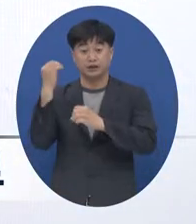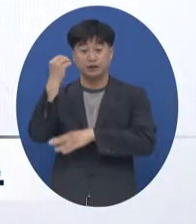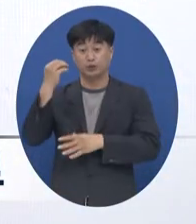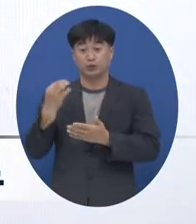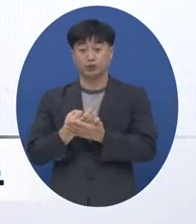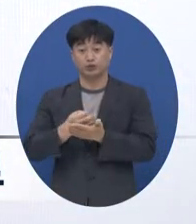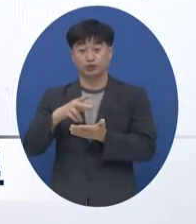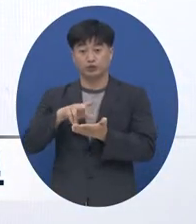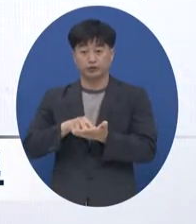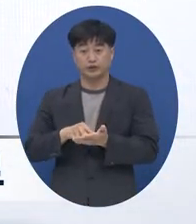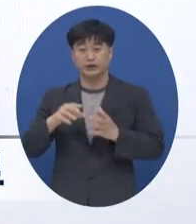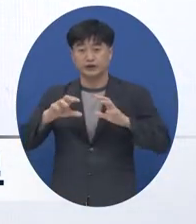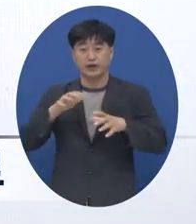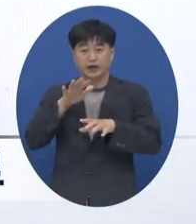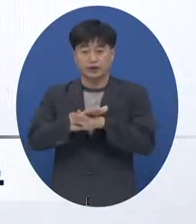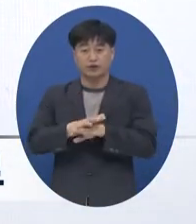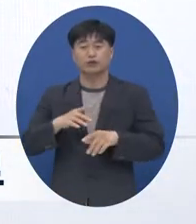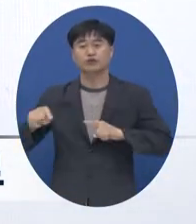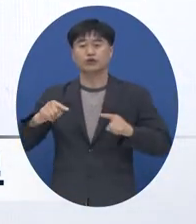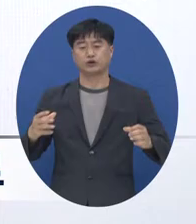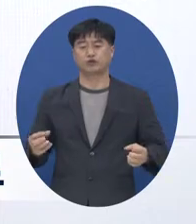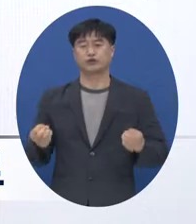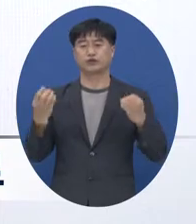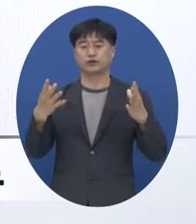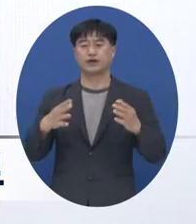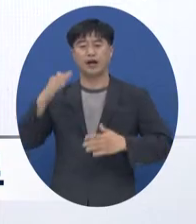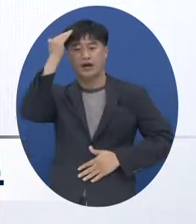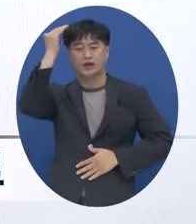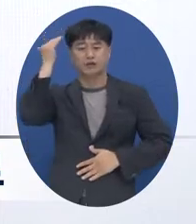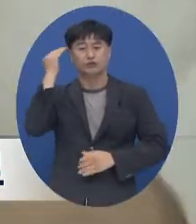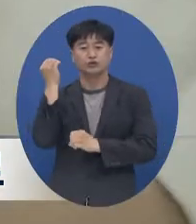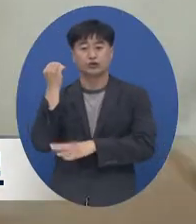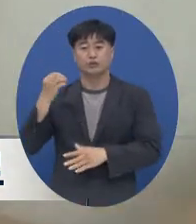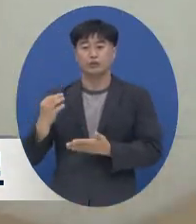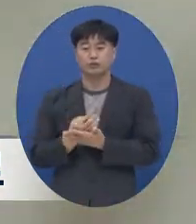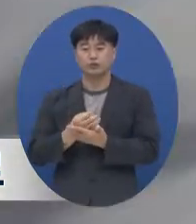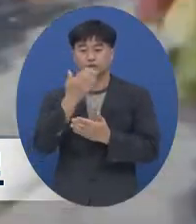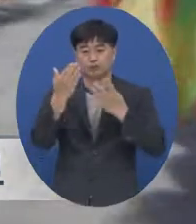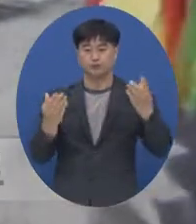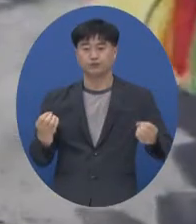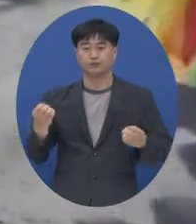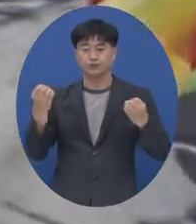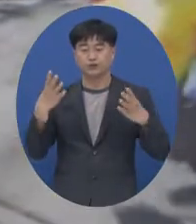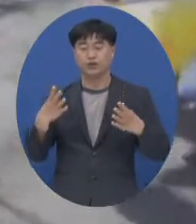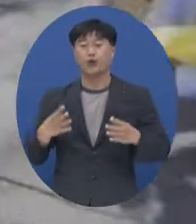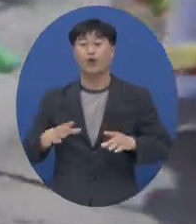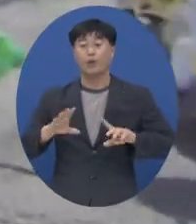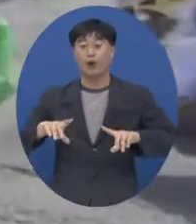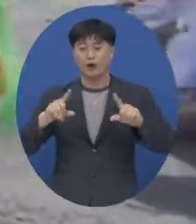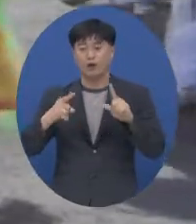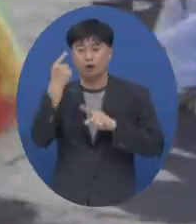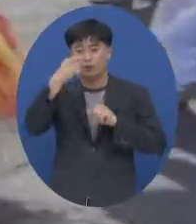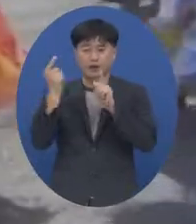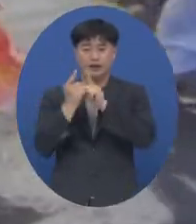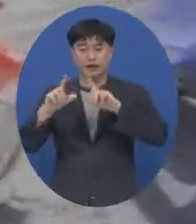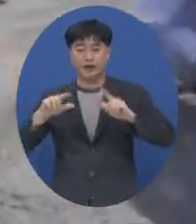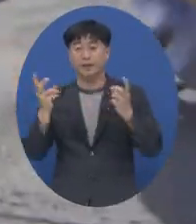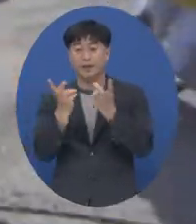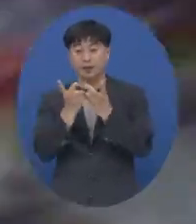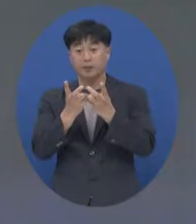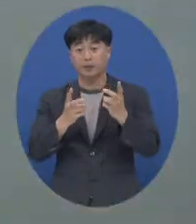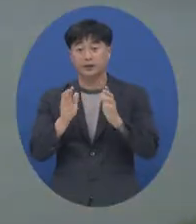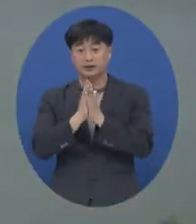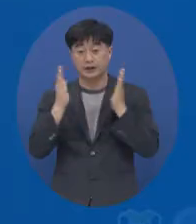기본소득 을 주제로 한 3개 적 정책 축제 대한민국 기본소득 박람회가 올해는 비대면 방식으로